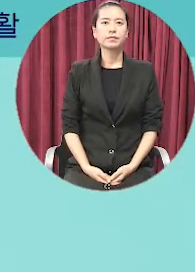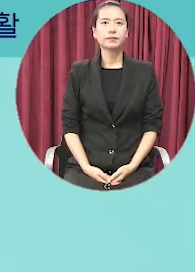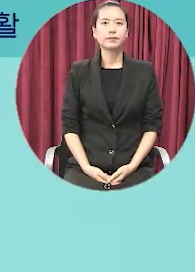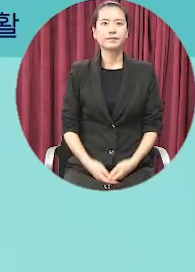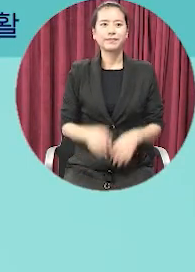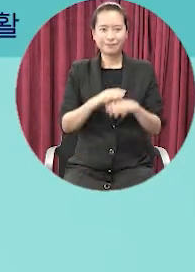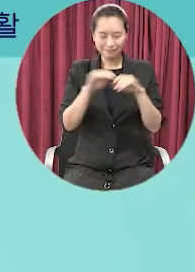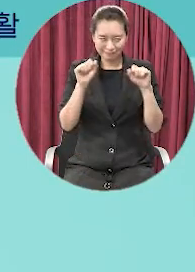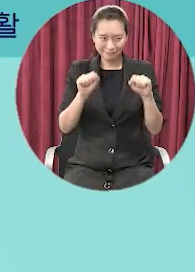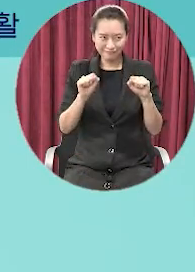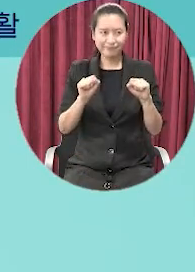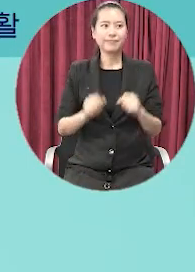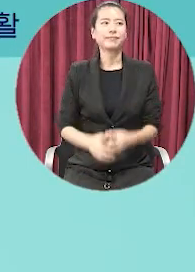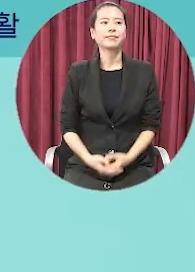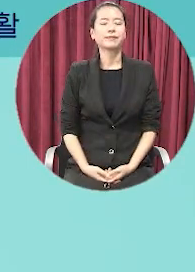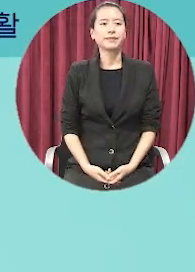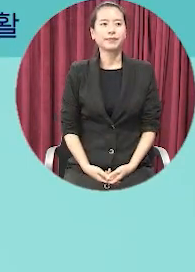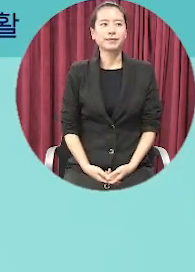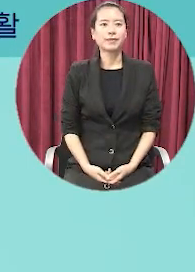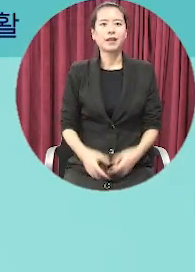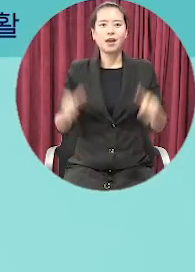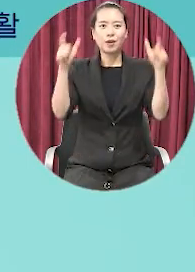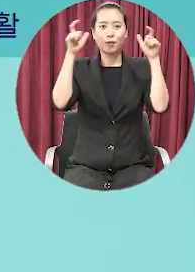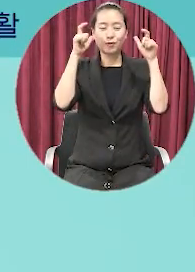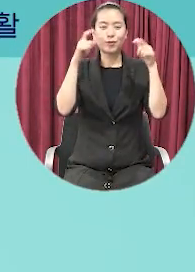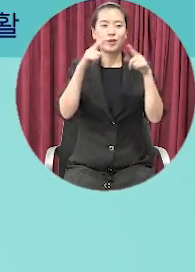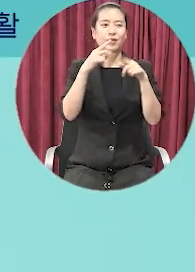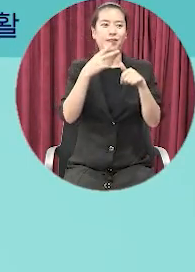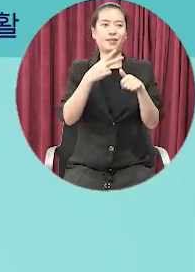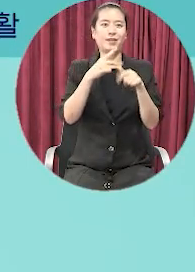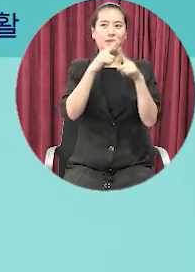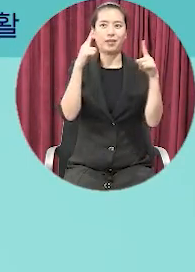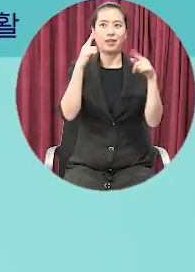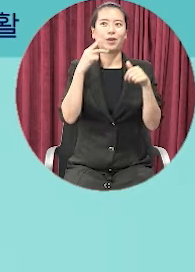네, 안녕하십니까. 건국대병원 재활학과 이종민입니다.